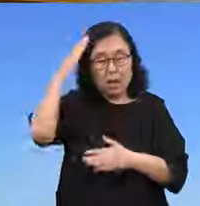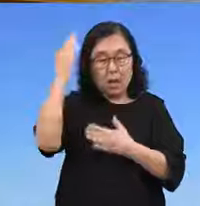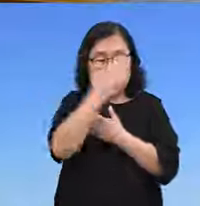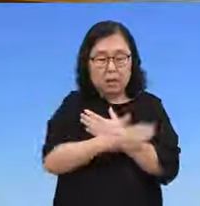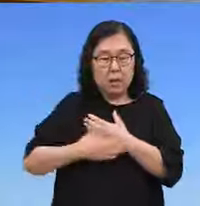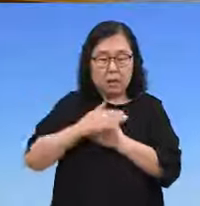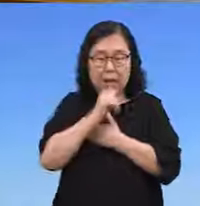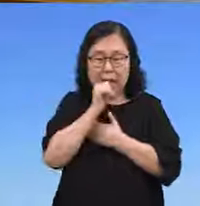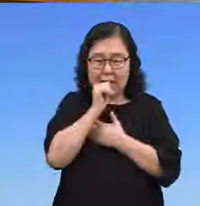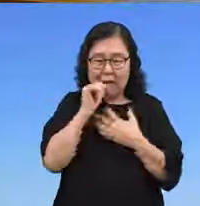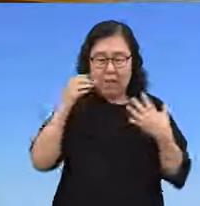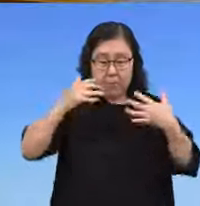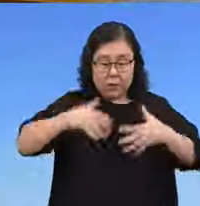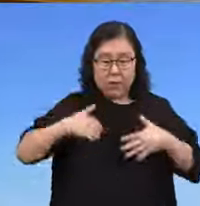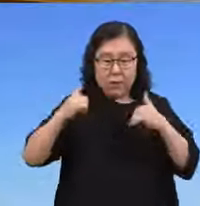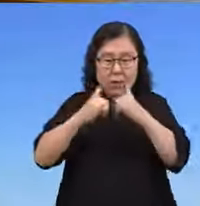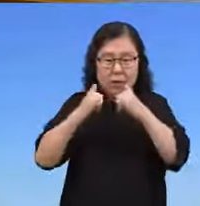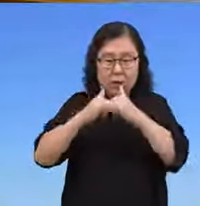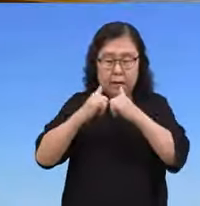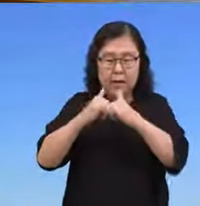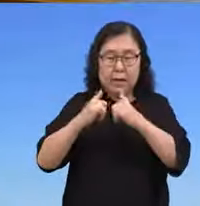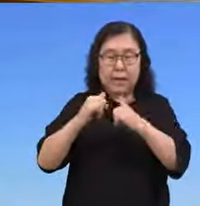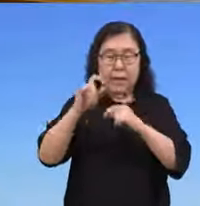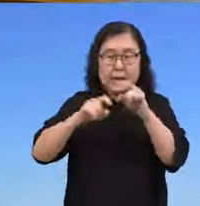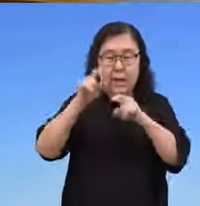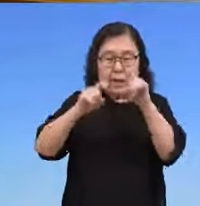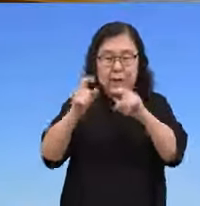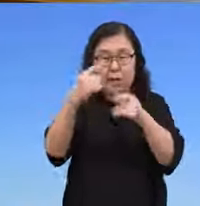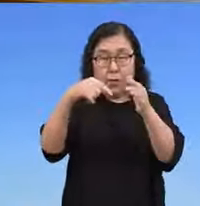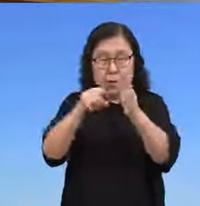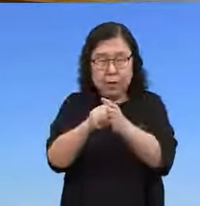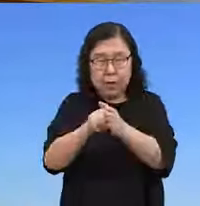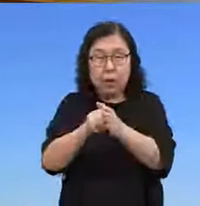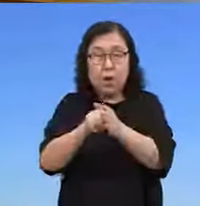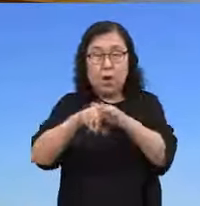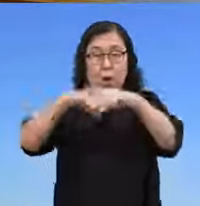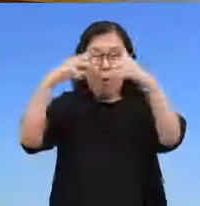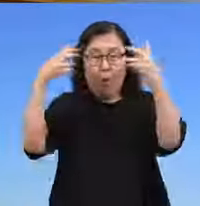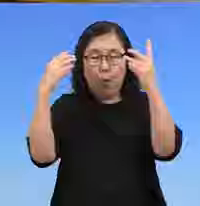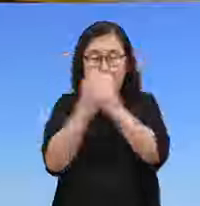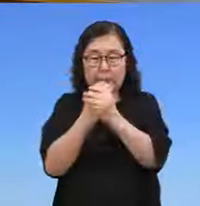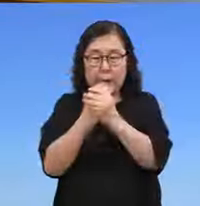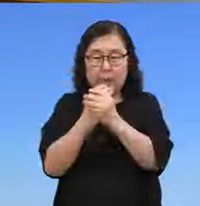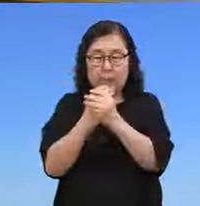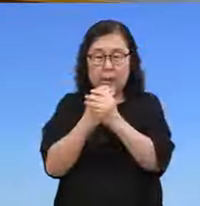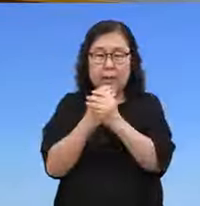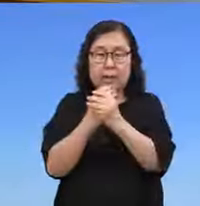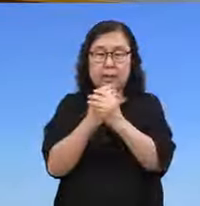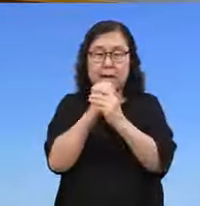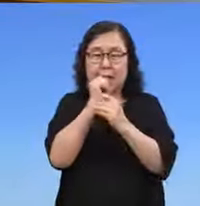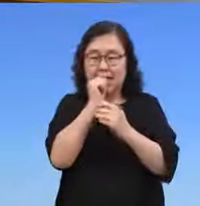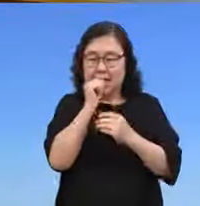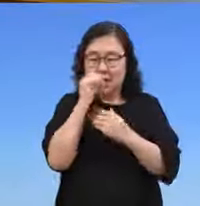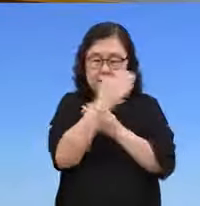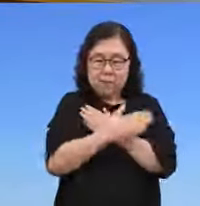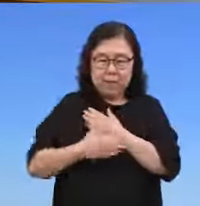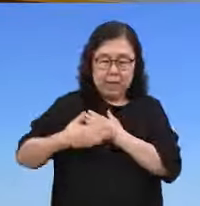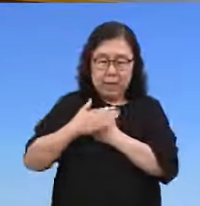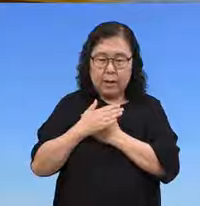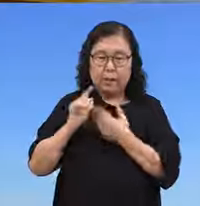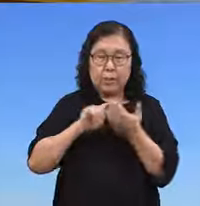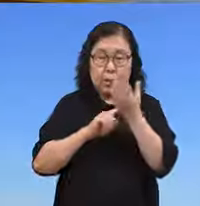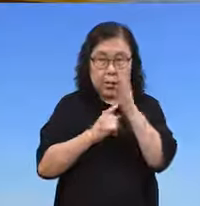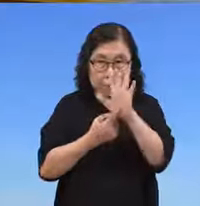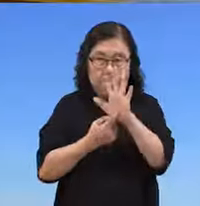당시에 전신갑주라는 것은 전쟁에 나가기 위해 완전 무장한 로마 군인들의 모습을 표현하는 표현이라는